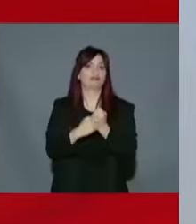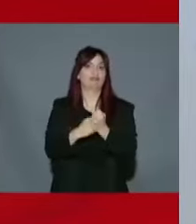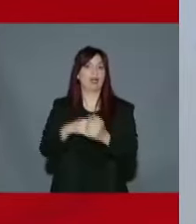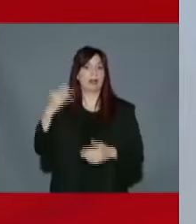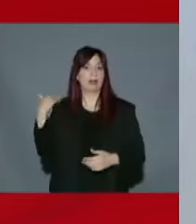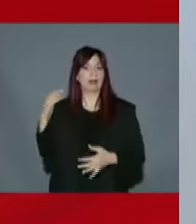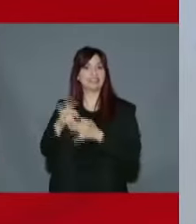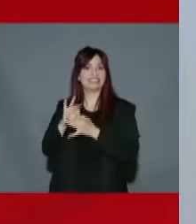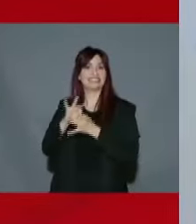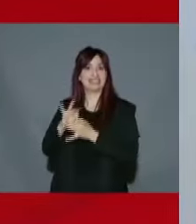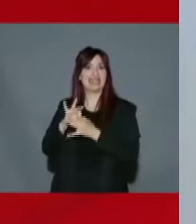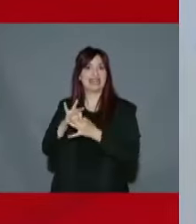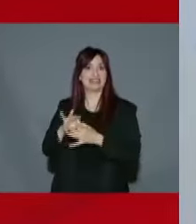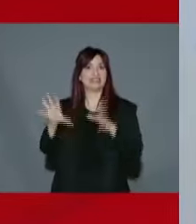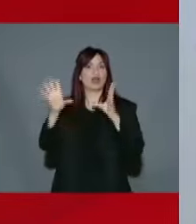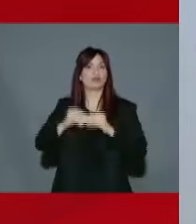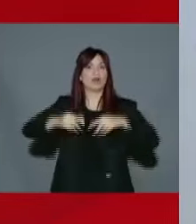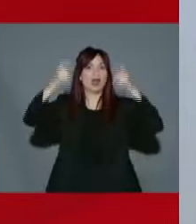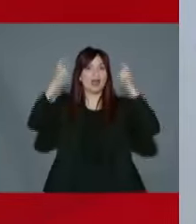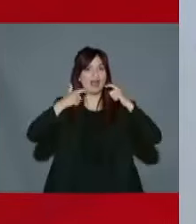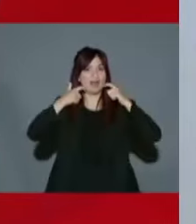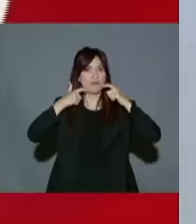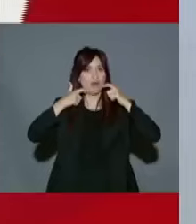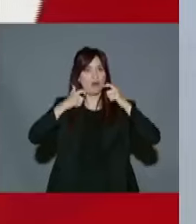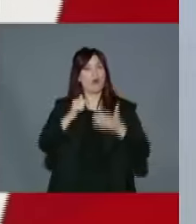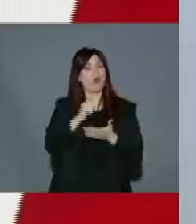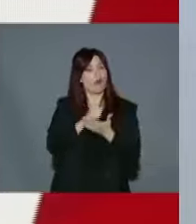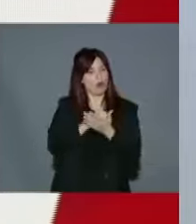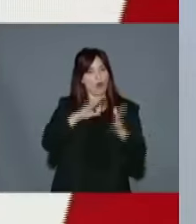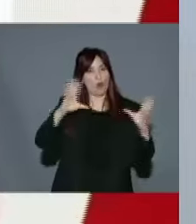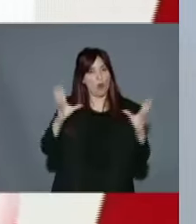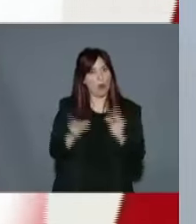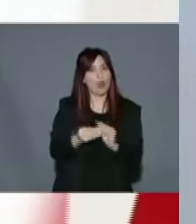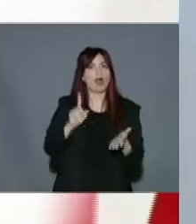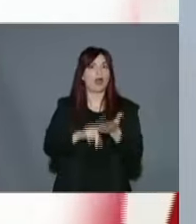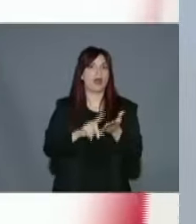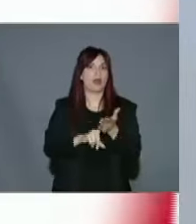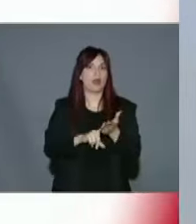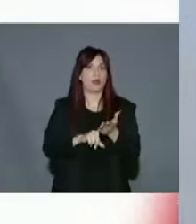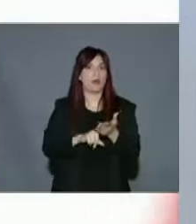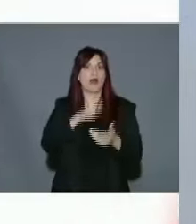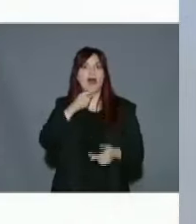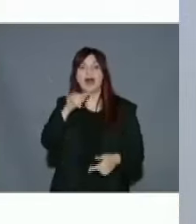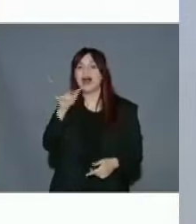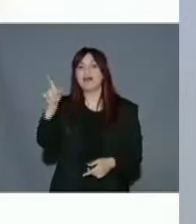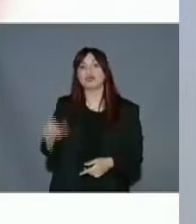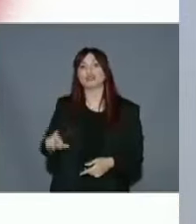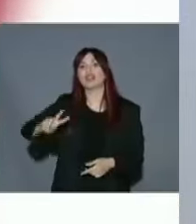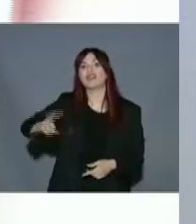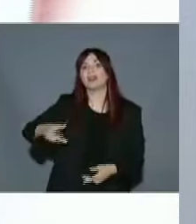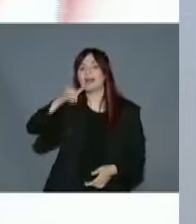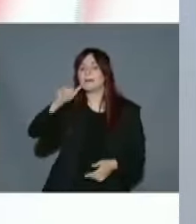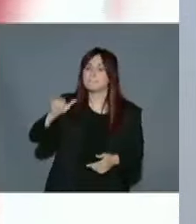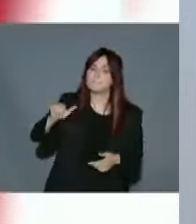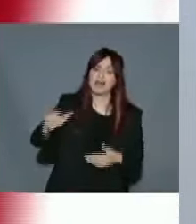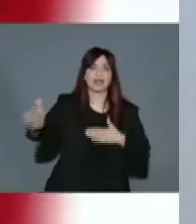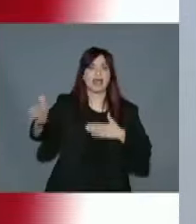Καλησπέρα και ευχαριστώ πολύ. Και εμείς σας ευχαριστούμε. Η παρέτηση της κυρίας Ακρίτα δεν έγινε δεκτή από τον Νίκο Παπά. Πώς το